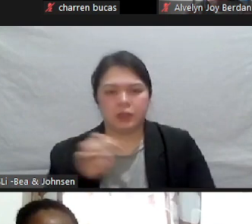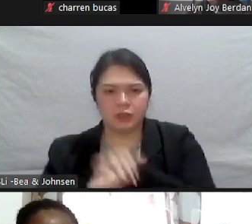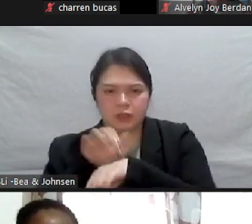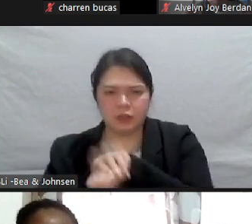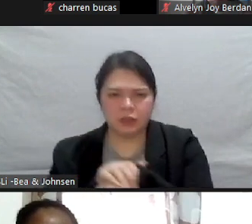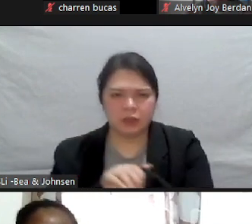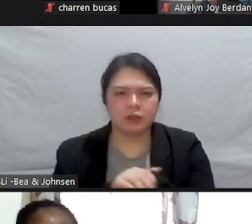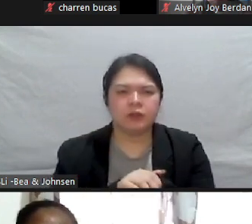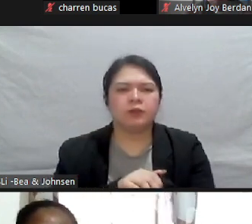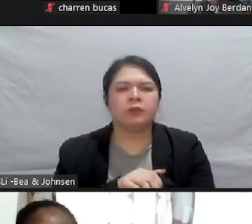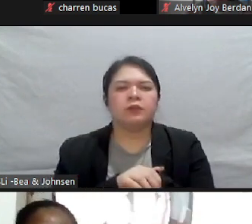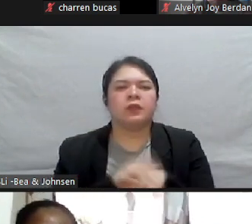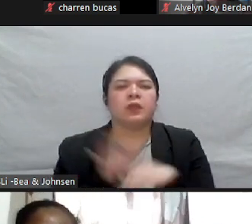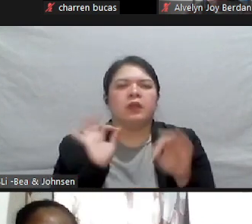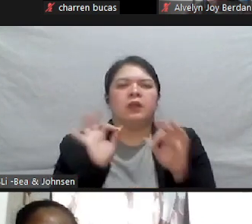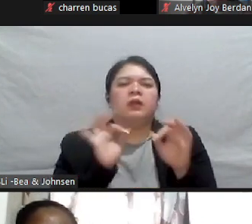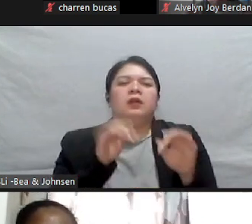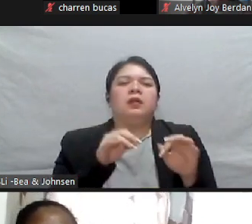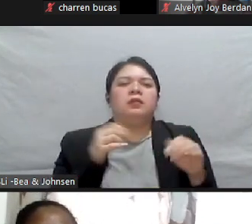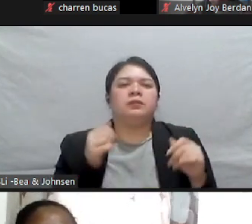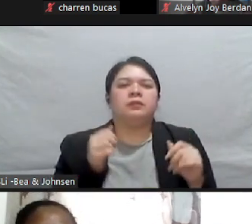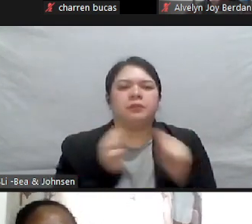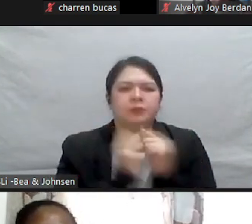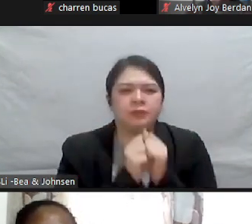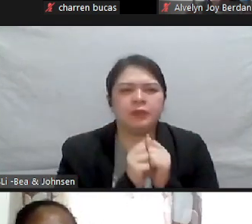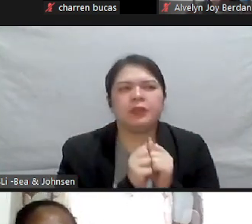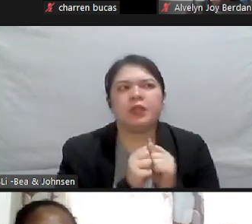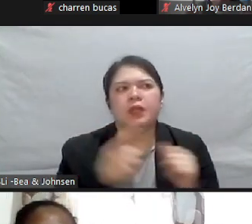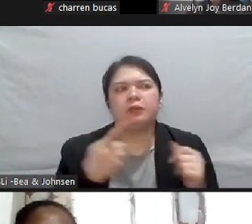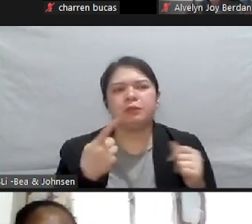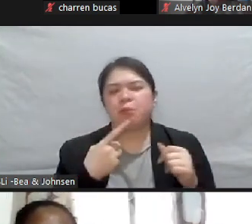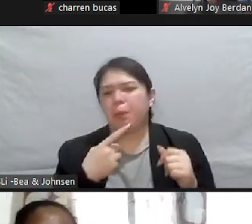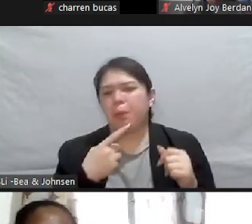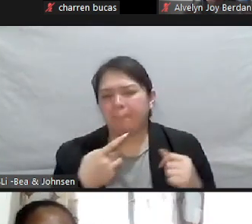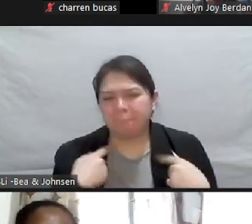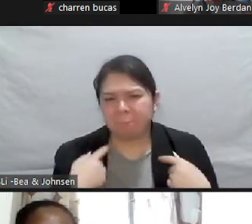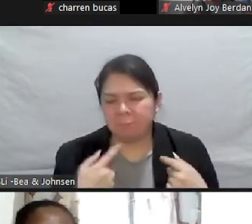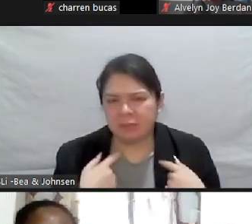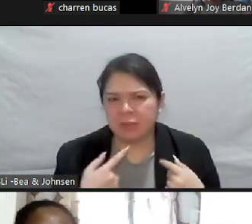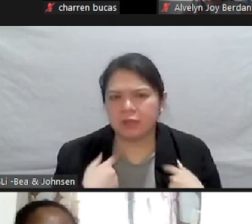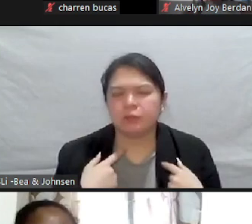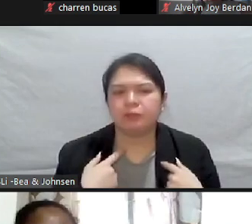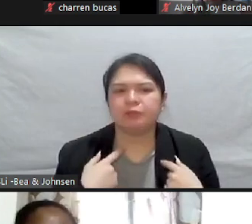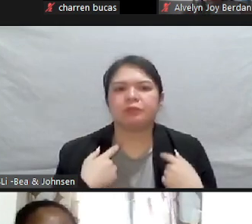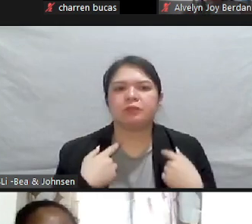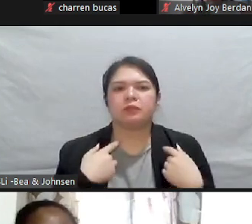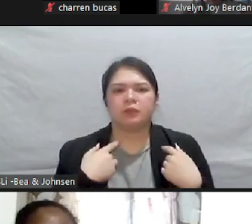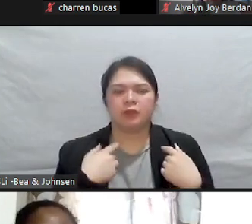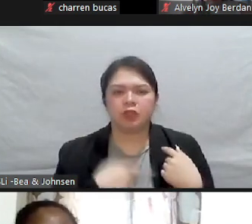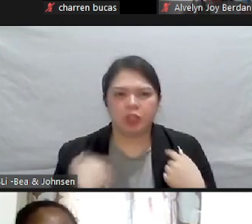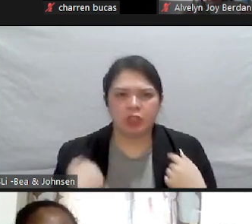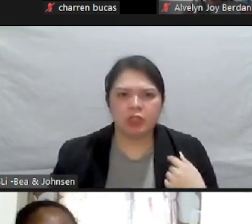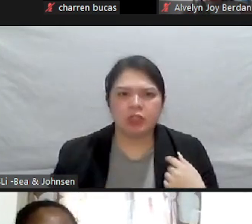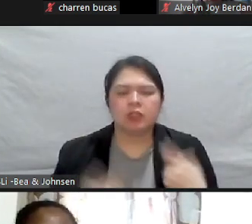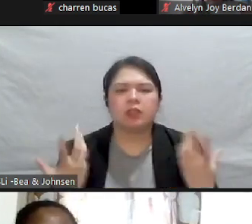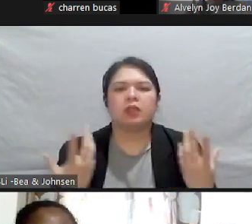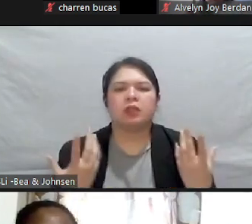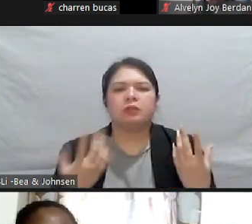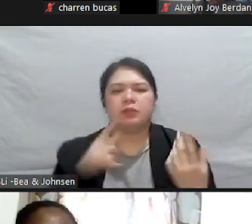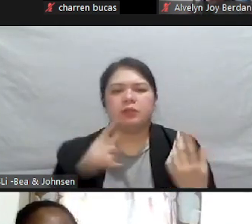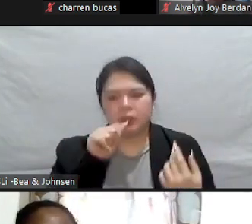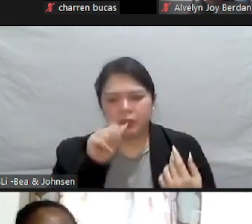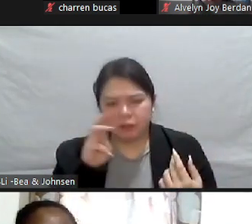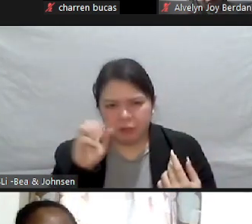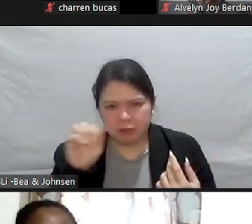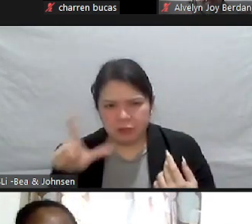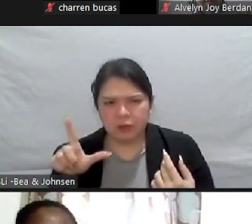CPLM, kasama rin ang Chinese and Tamil, ano? So, gumanda yung kanilang, ano, nag-improve, ano? So, ganoon din, ano? Parang akala mo naman